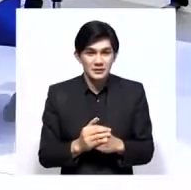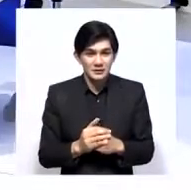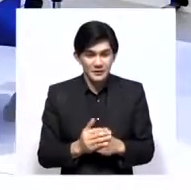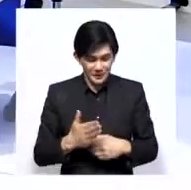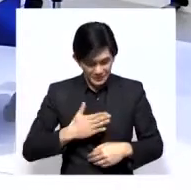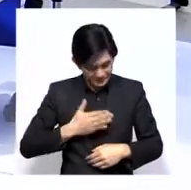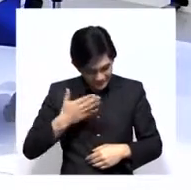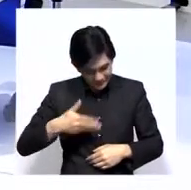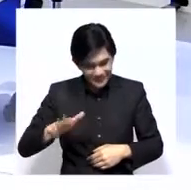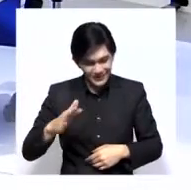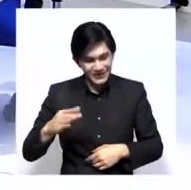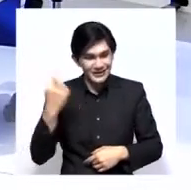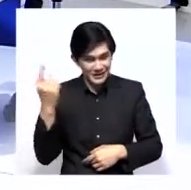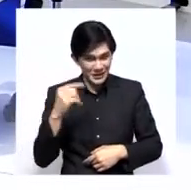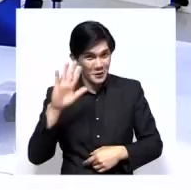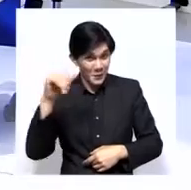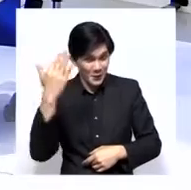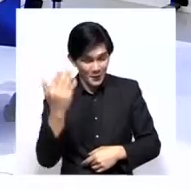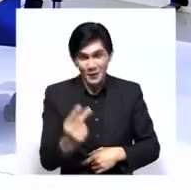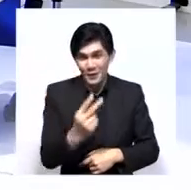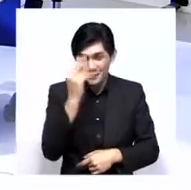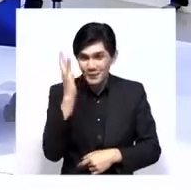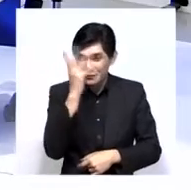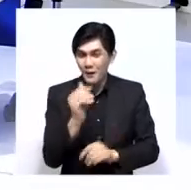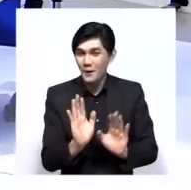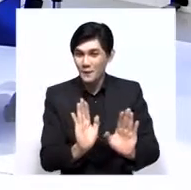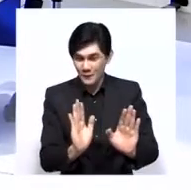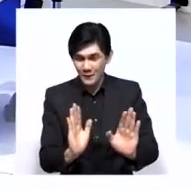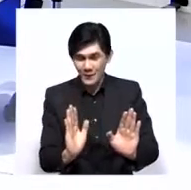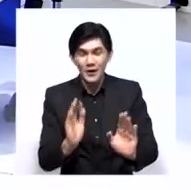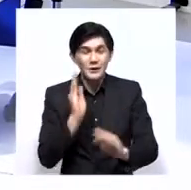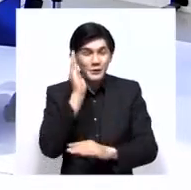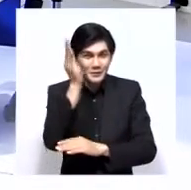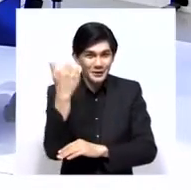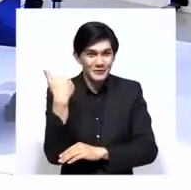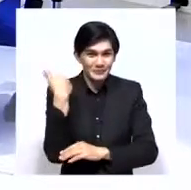ไปเที่ยวชมงานต่อก่อนนะเจ้าคะเดี๋ยวจะเก็บบรรยากาศสวยๆมาฝากในข่าวช่วงต่อไปเจ้าค่ะ